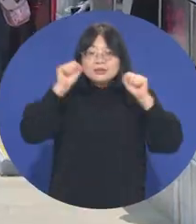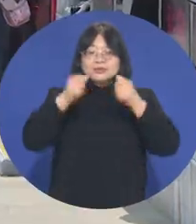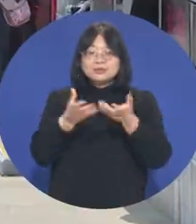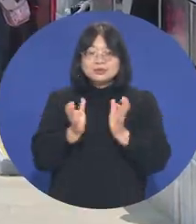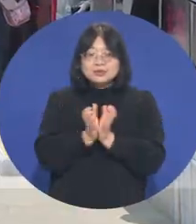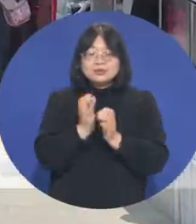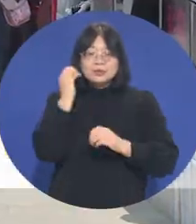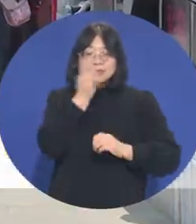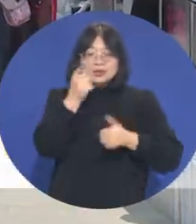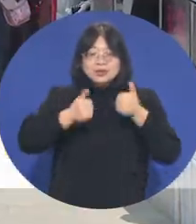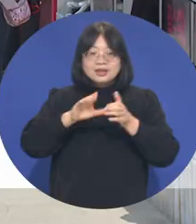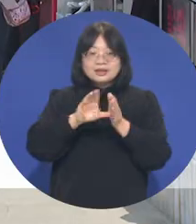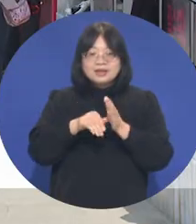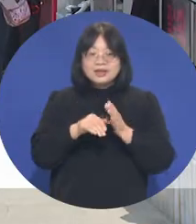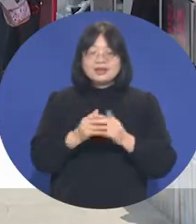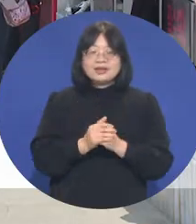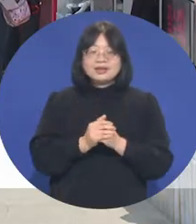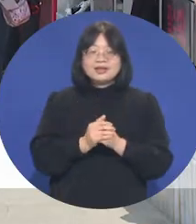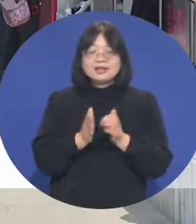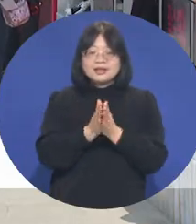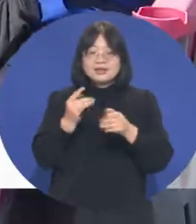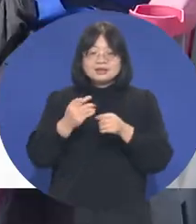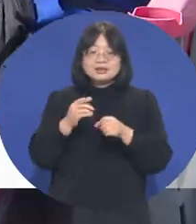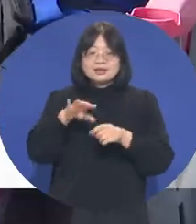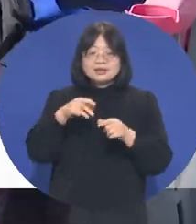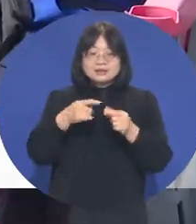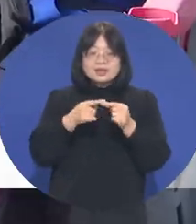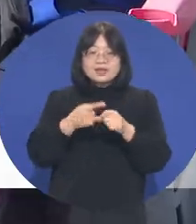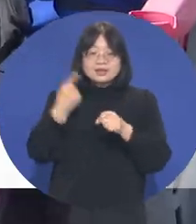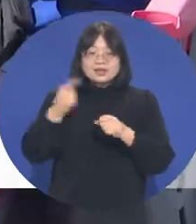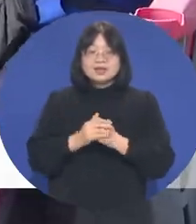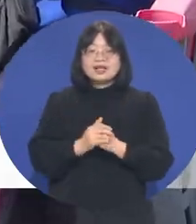하나인데 시행 첫 해였던 지난해의 경우